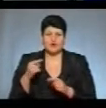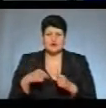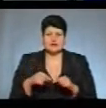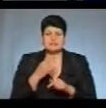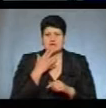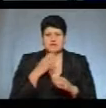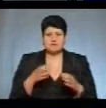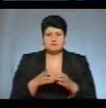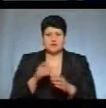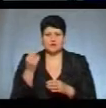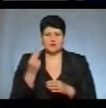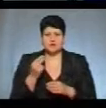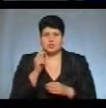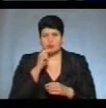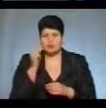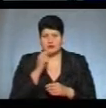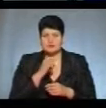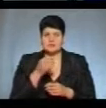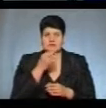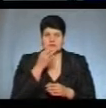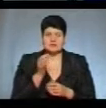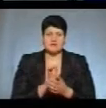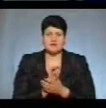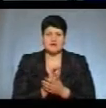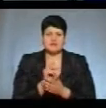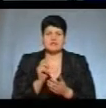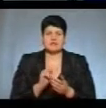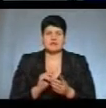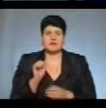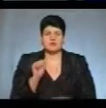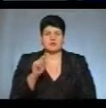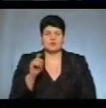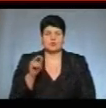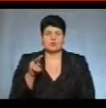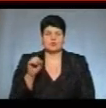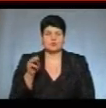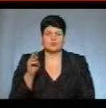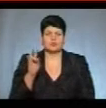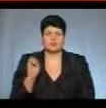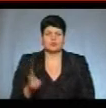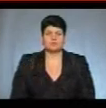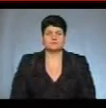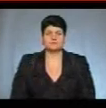спілки художників України, повідомила прес-секретар арт-галереї «Бункермус» Анна Золотнюк.